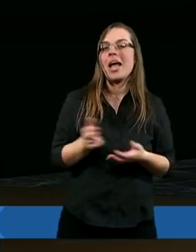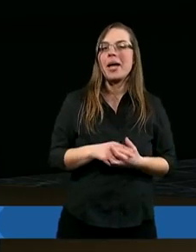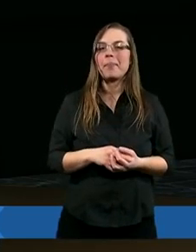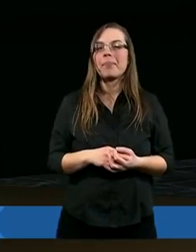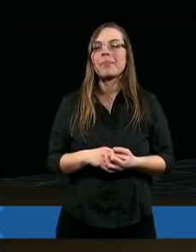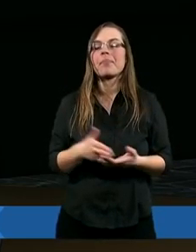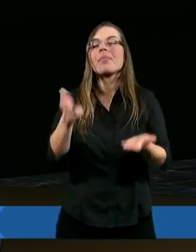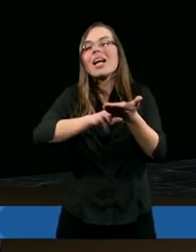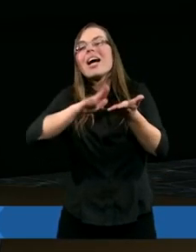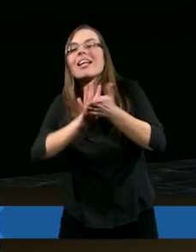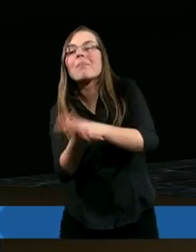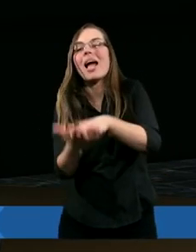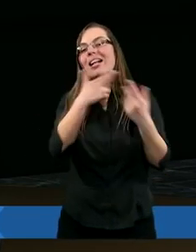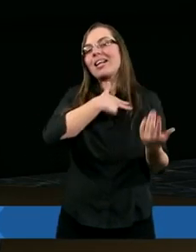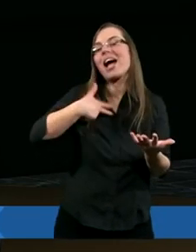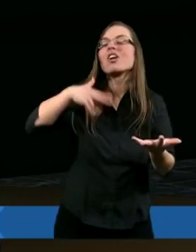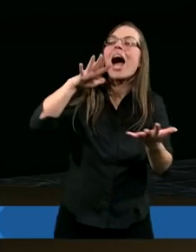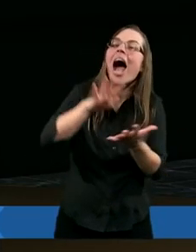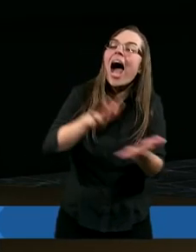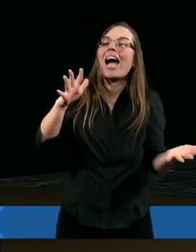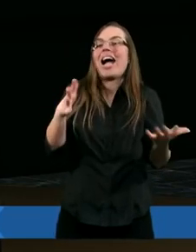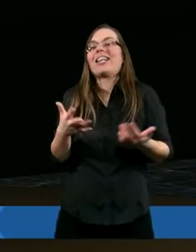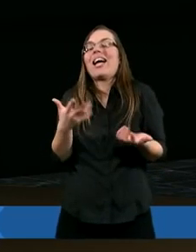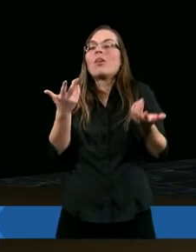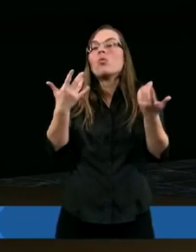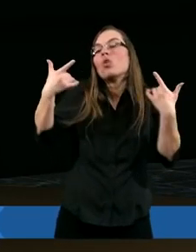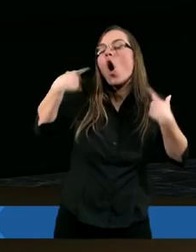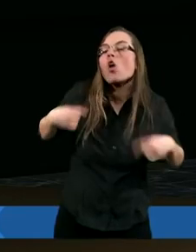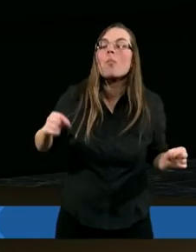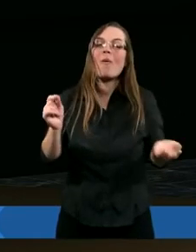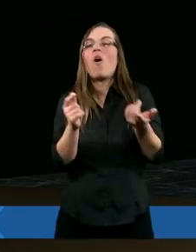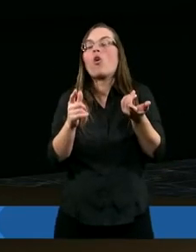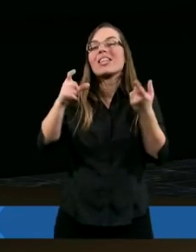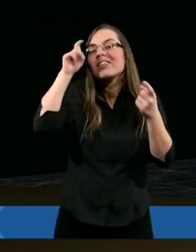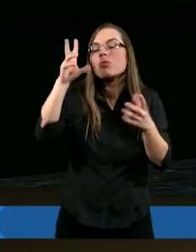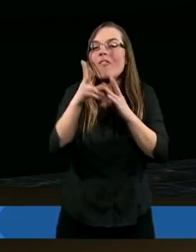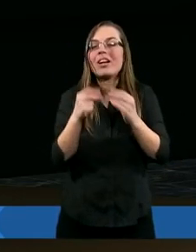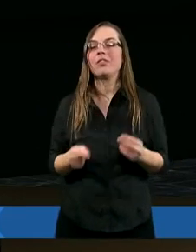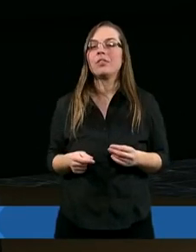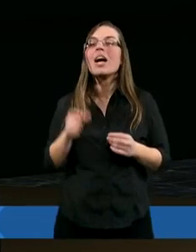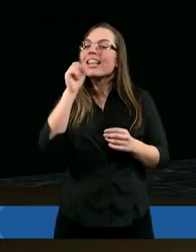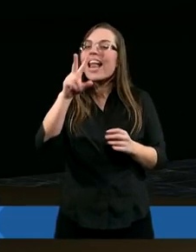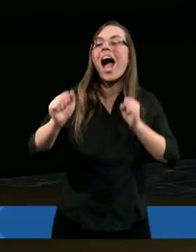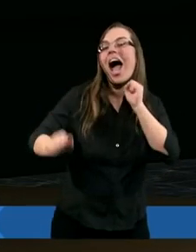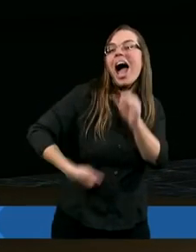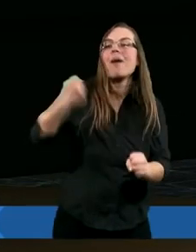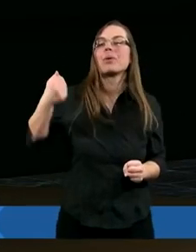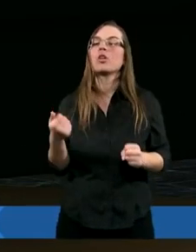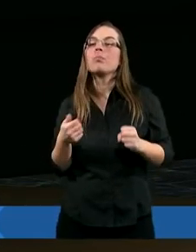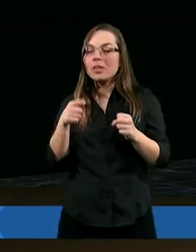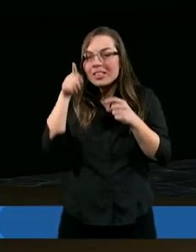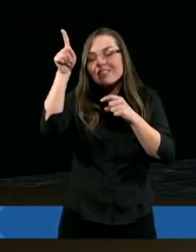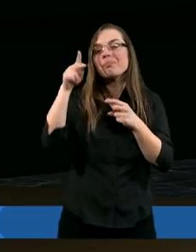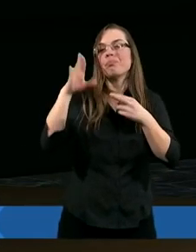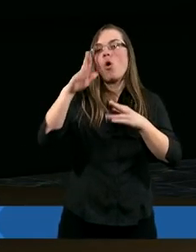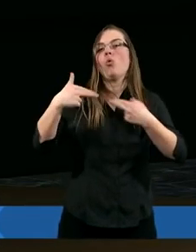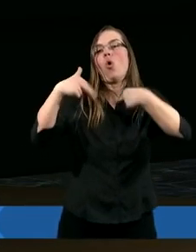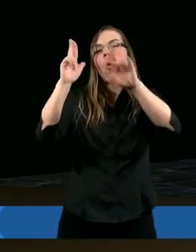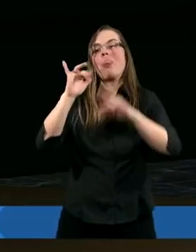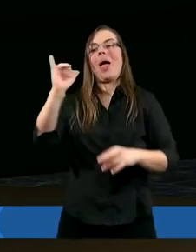zmianie naszego charakteru, sposobu myślenia, tak, abyśmy się Jemu